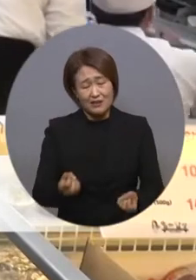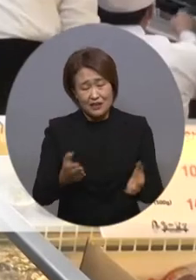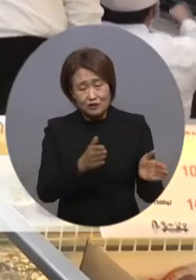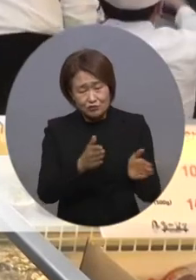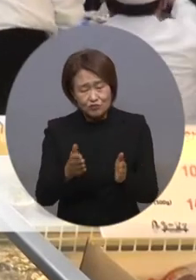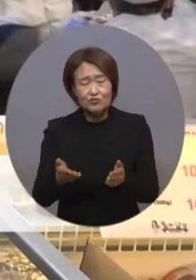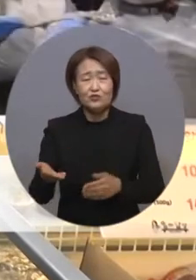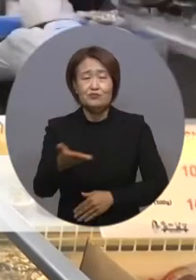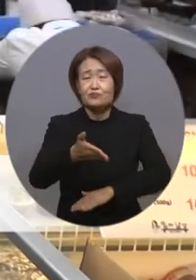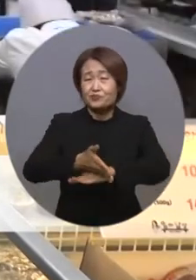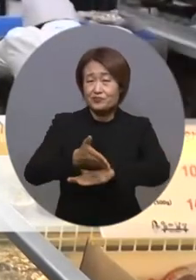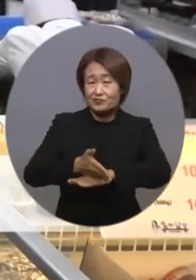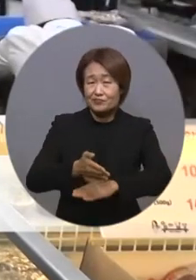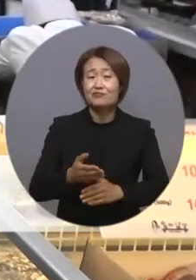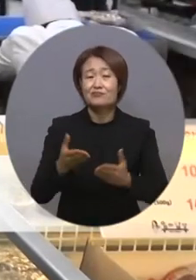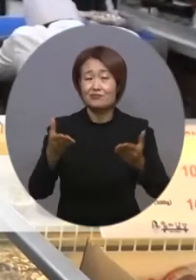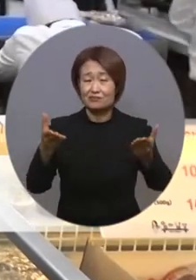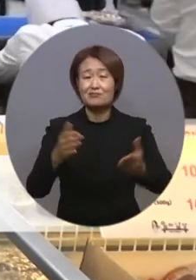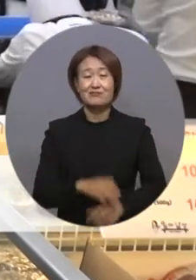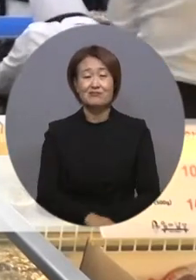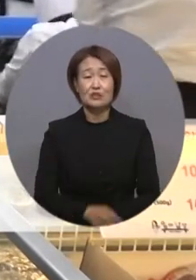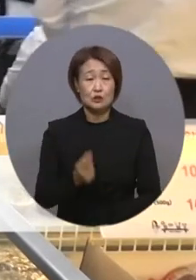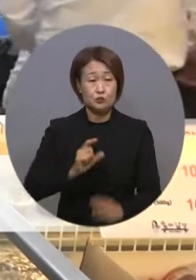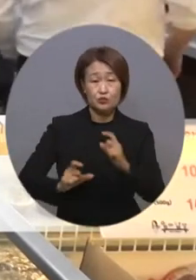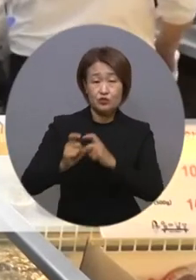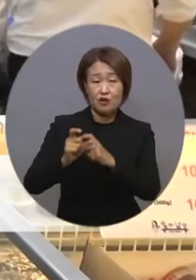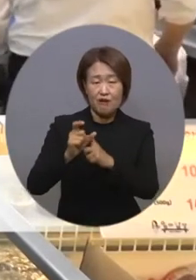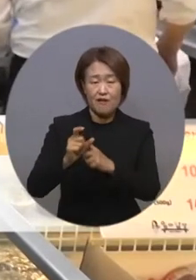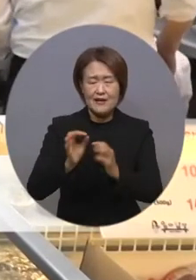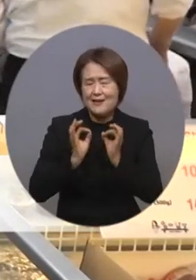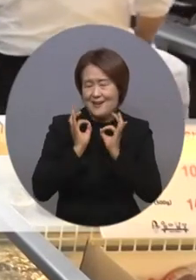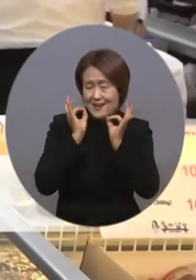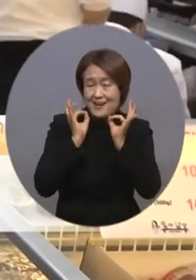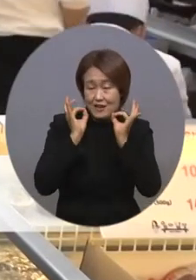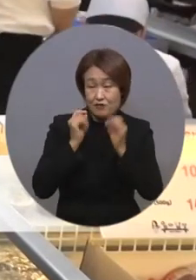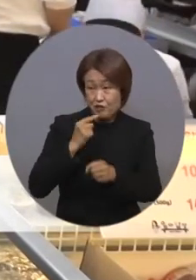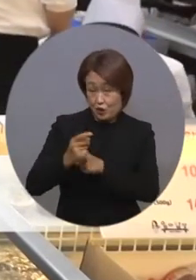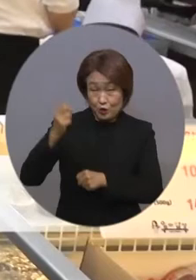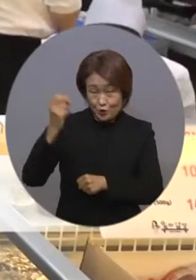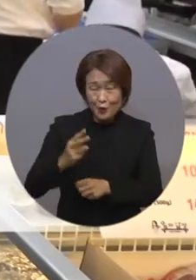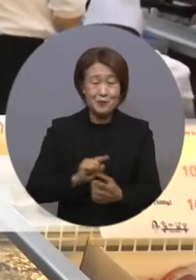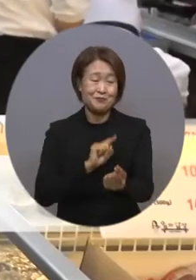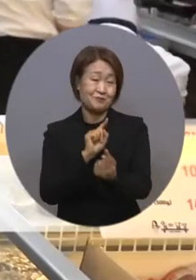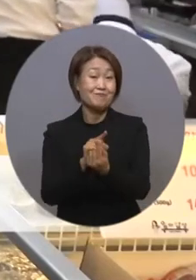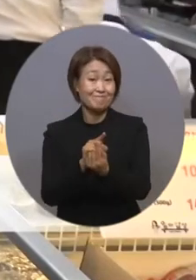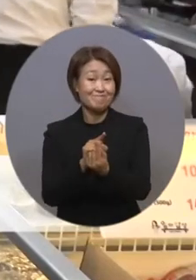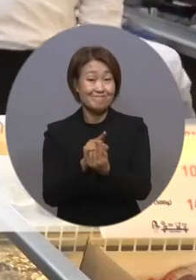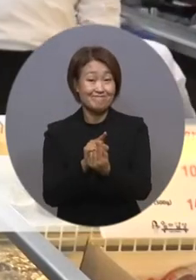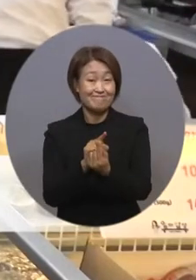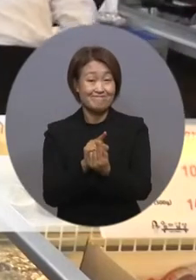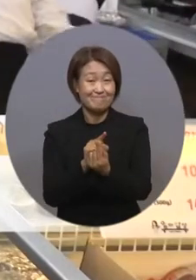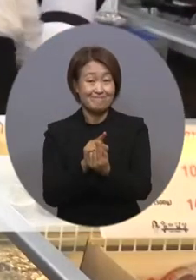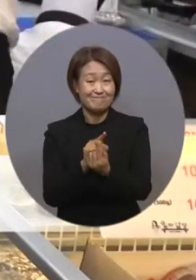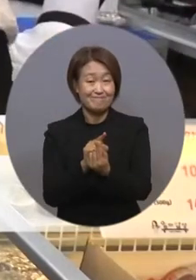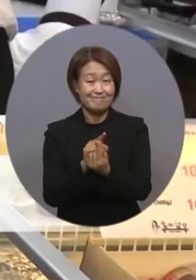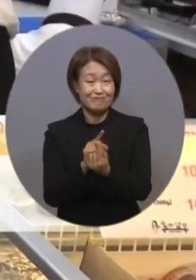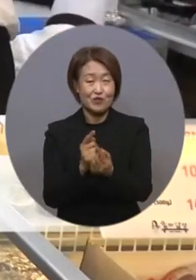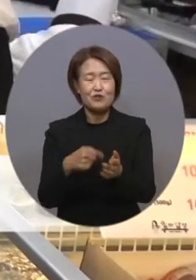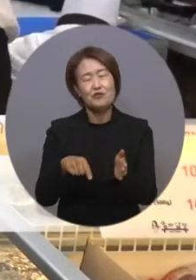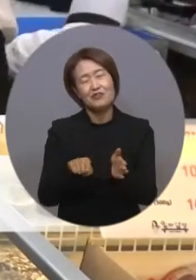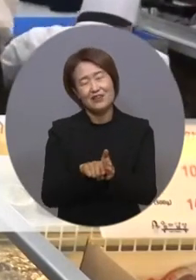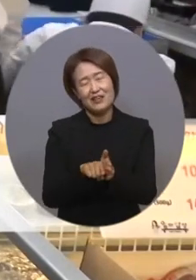진심으로 감사드리고 저희가 조금 더 나흘간 열심히 하고 내년에 또 만날 수 있도록 그렇게 좋은